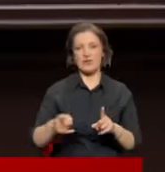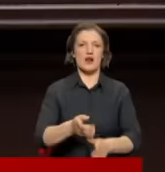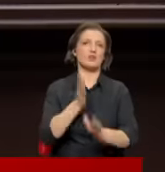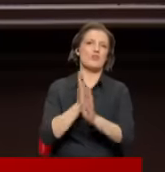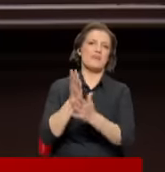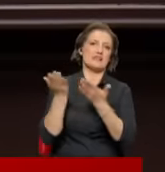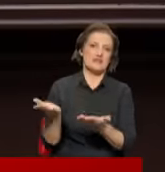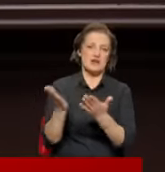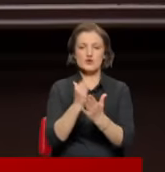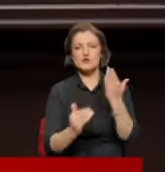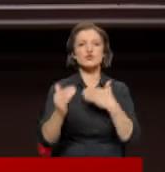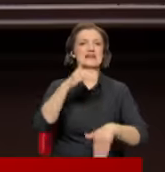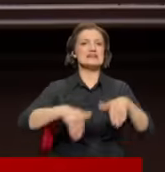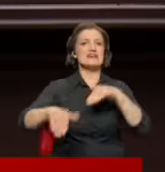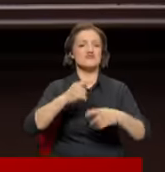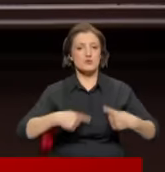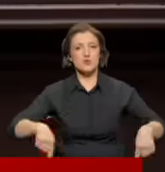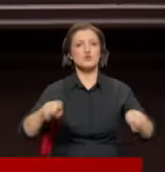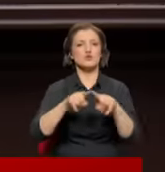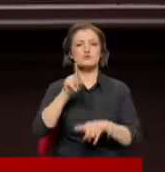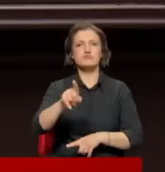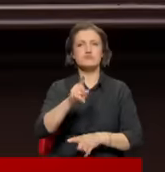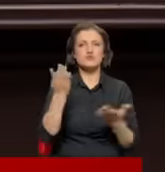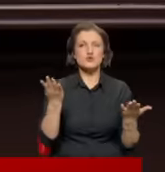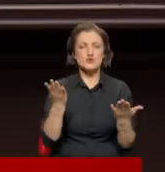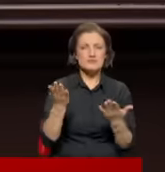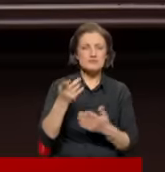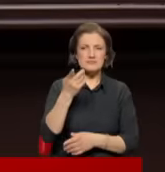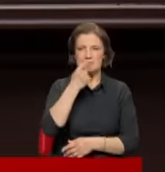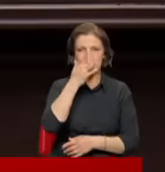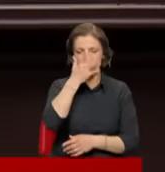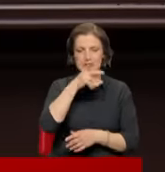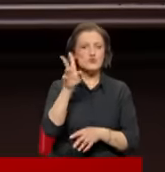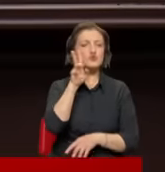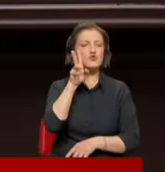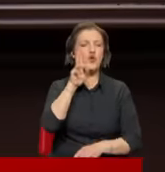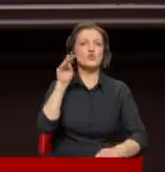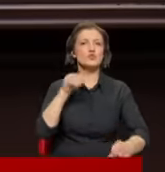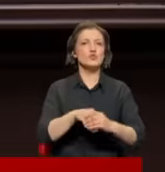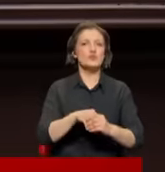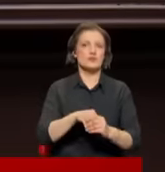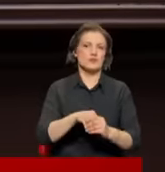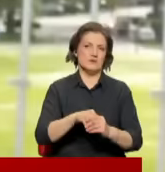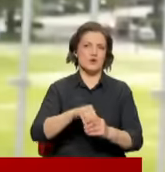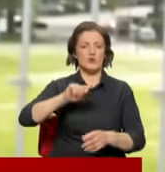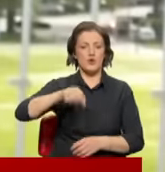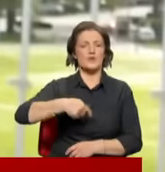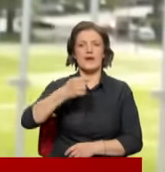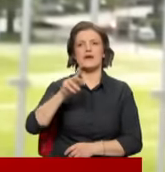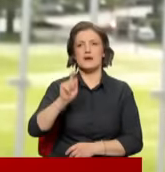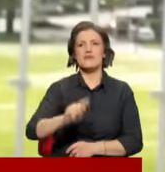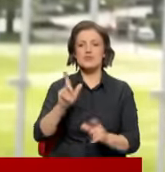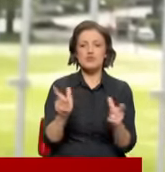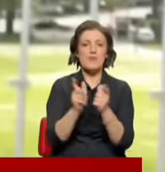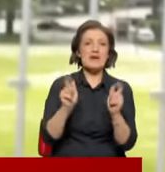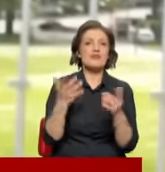devam etmiştir. Yüksek Seçim Kurulu bu ezeyanlara karşı son noktayı koymuştur. Toplanmadılar